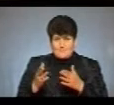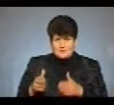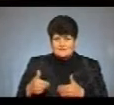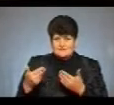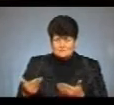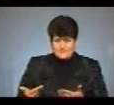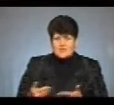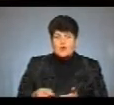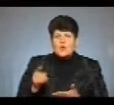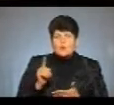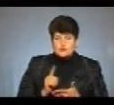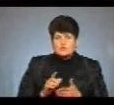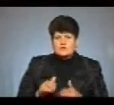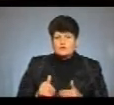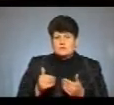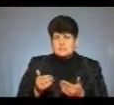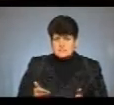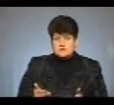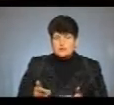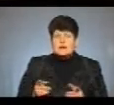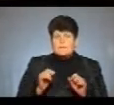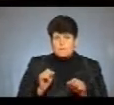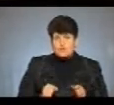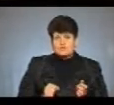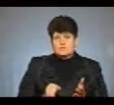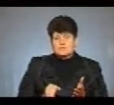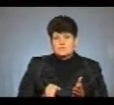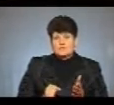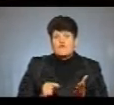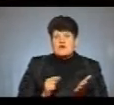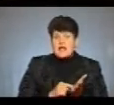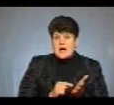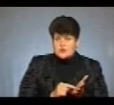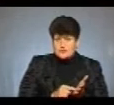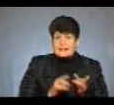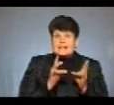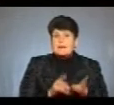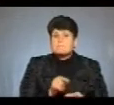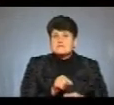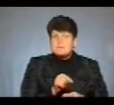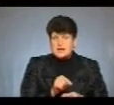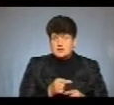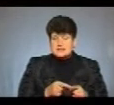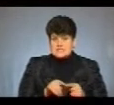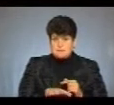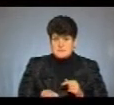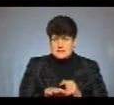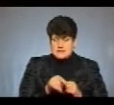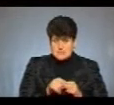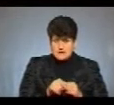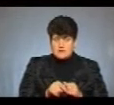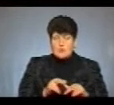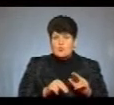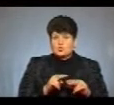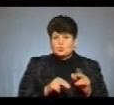рекомендації обов'язкові і рекомендаційного характеру, які можуть вказувати на небезпечність даної місцевості, даної